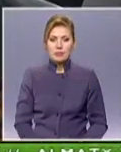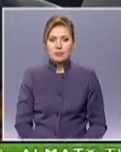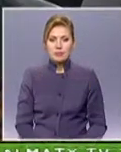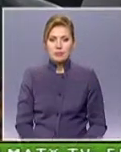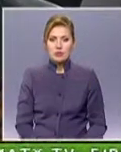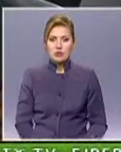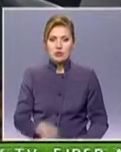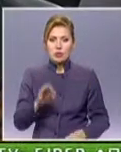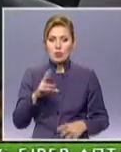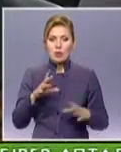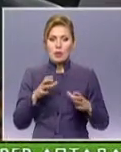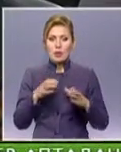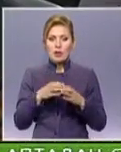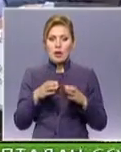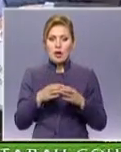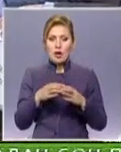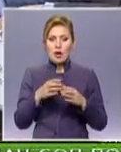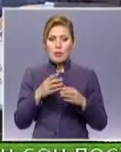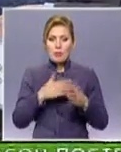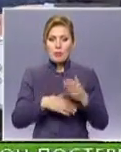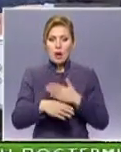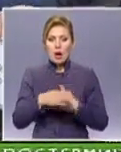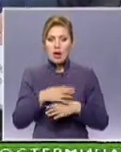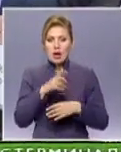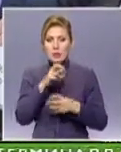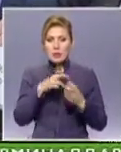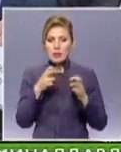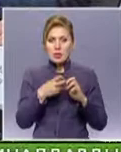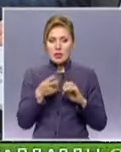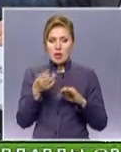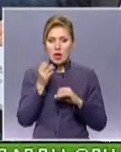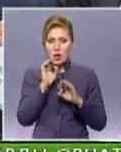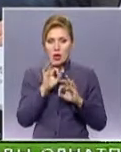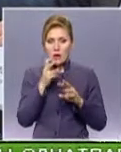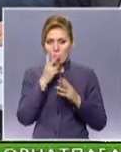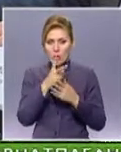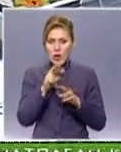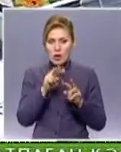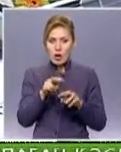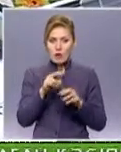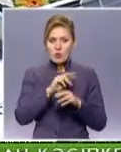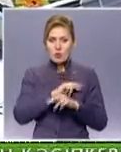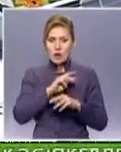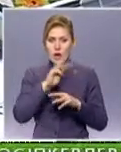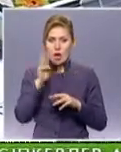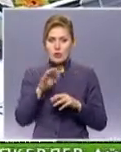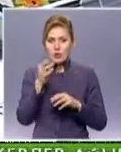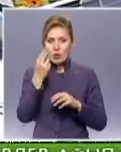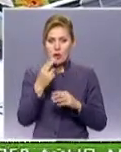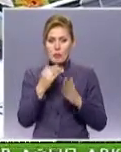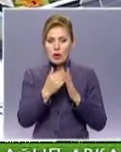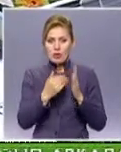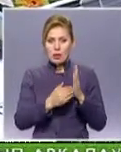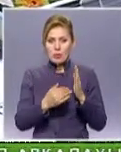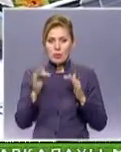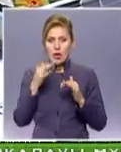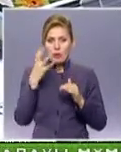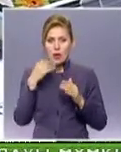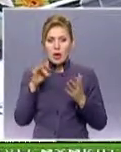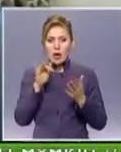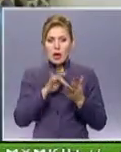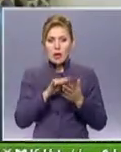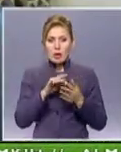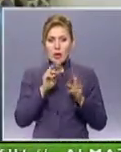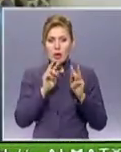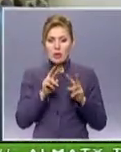партиясының қалалық филиалында мүмкіндігі шектеулі жандардың мәселесі қаралды. Жиында жұмыспен қамту және әлеуметтік бағдарламалар және Алматы қаласы